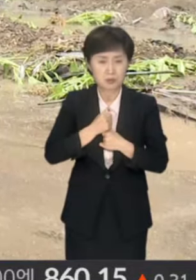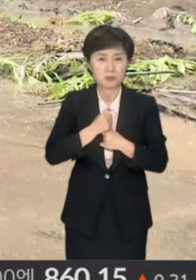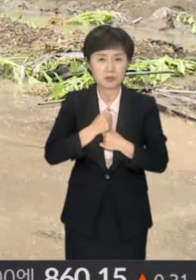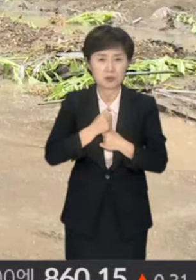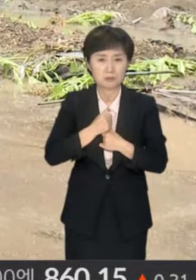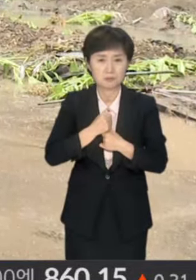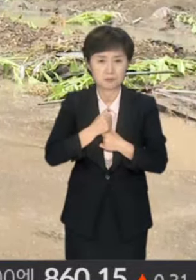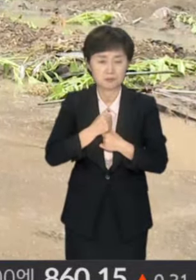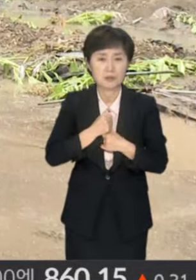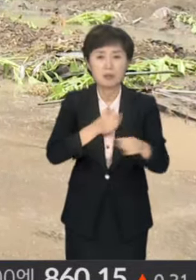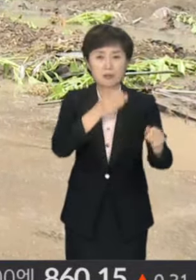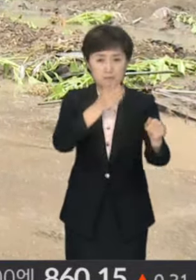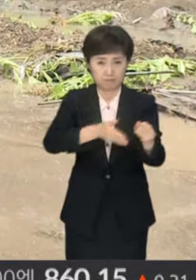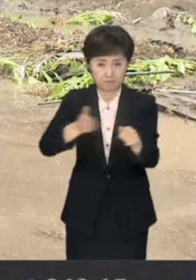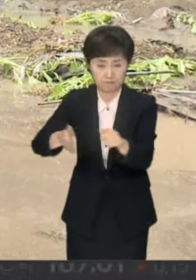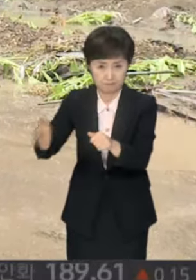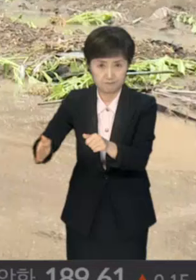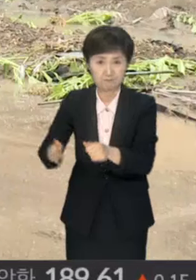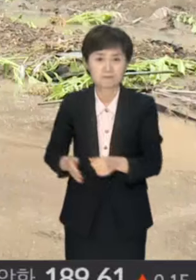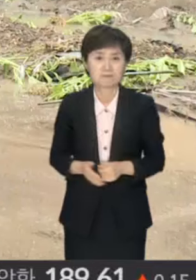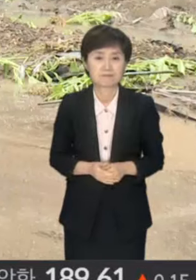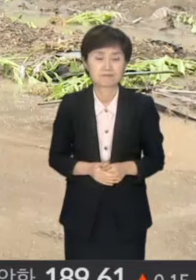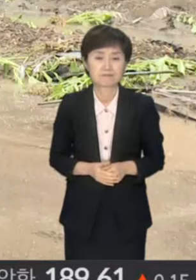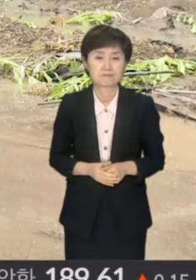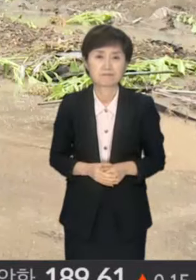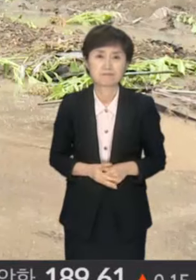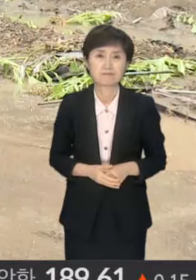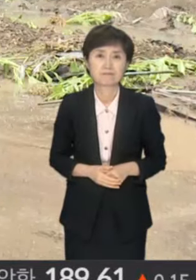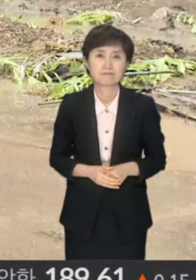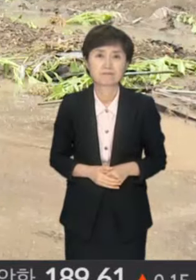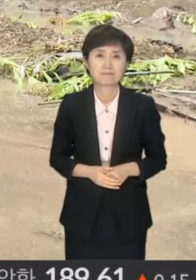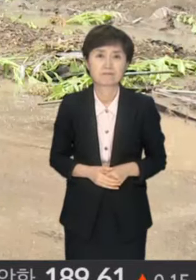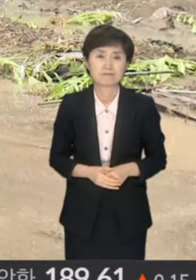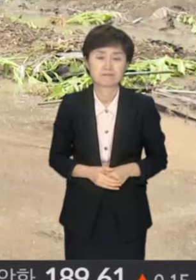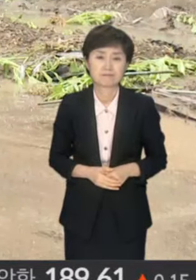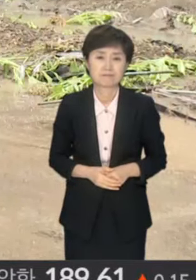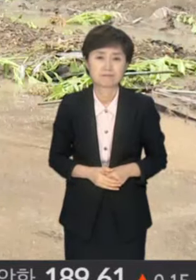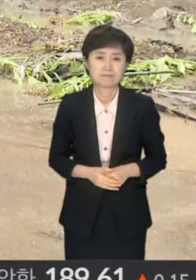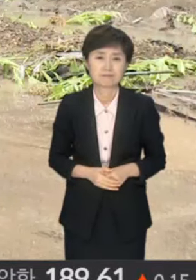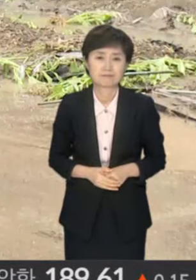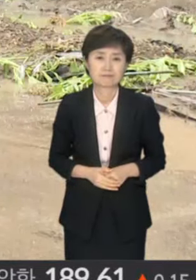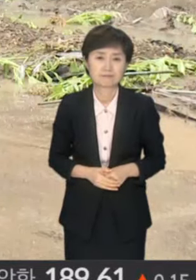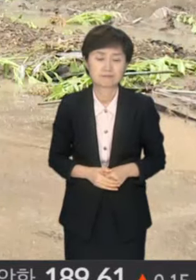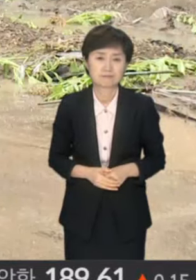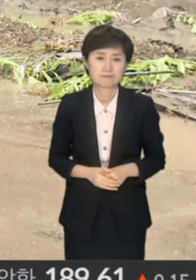특별히 주의해 줄 것을 당부했습니다. 지금까지 연합뉴스TV 천재상입니다.